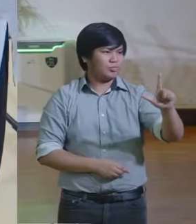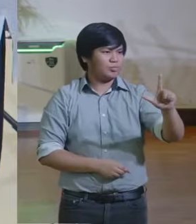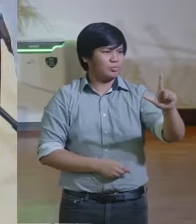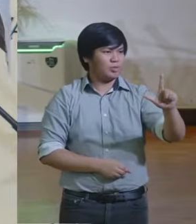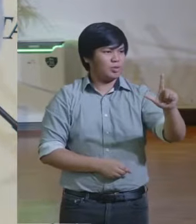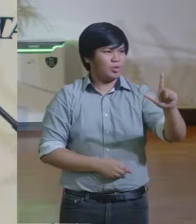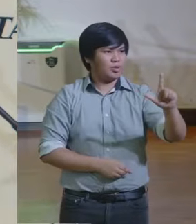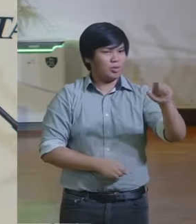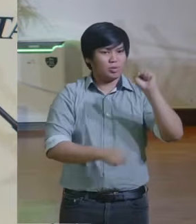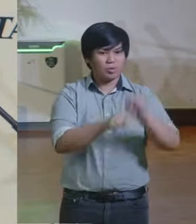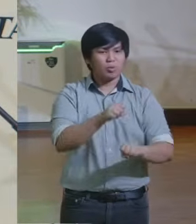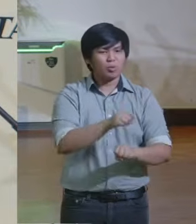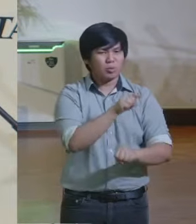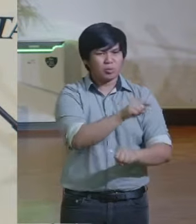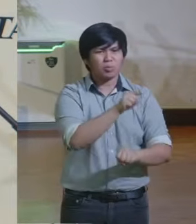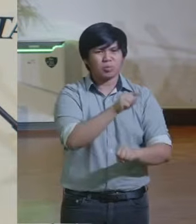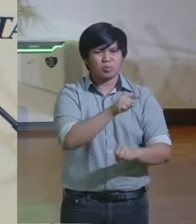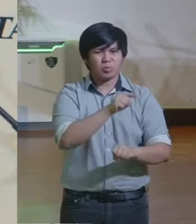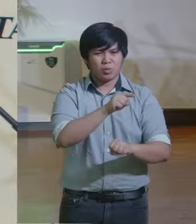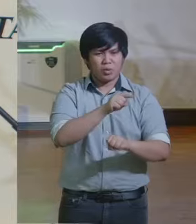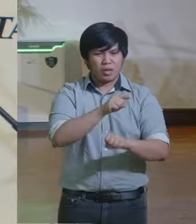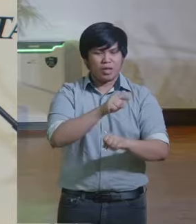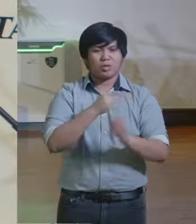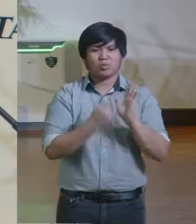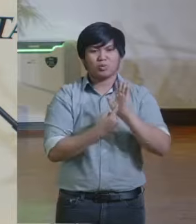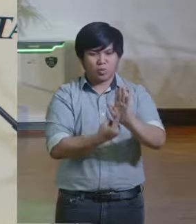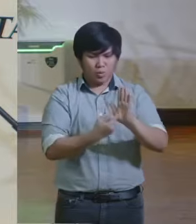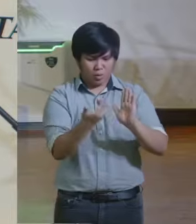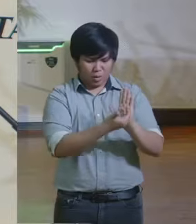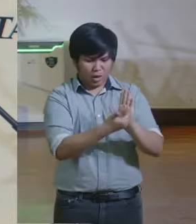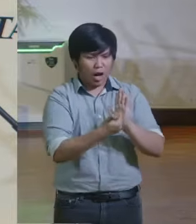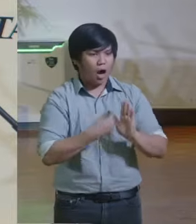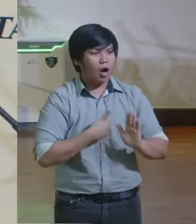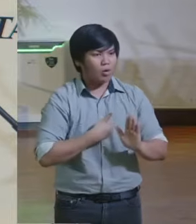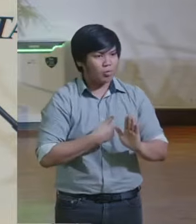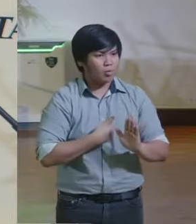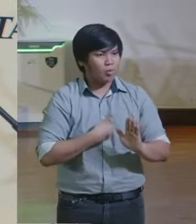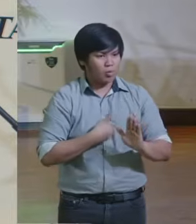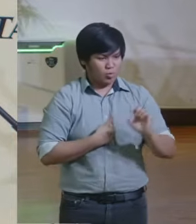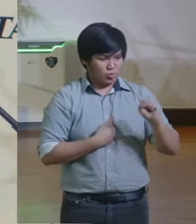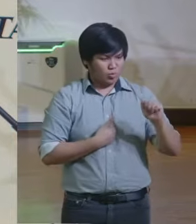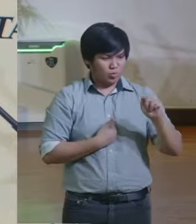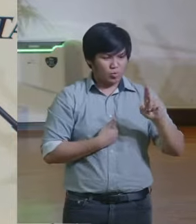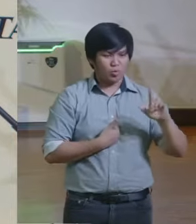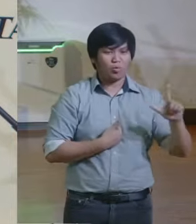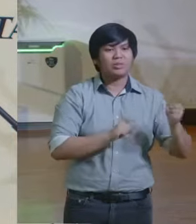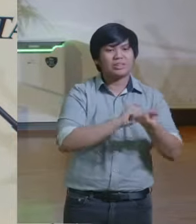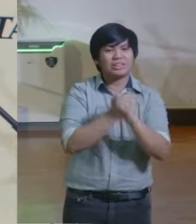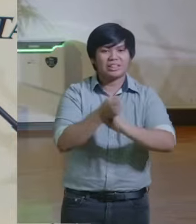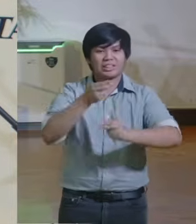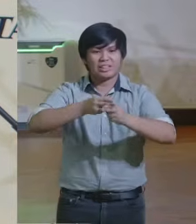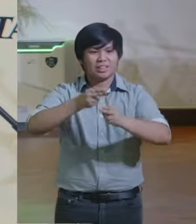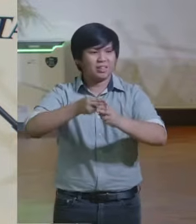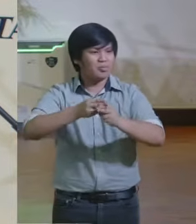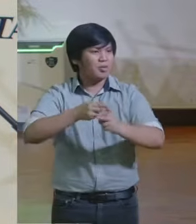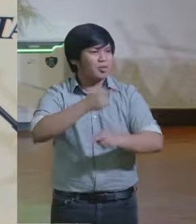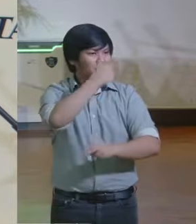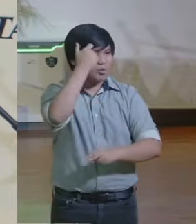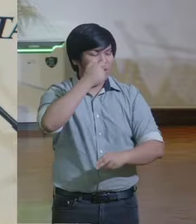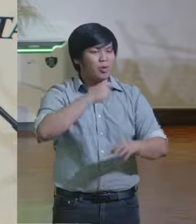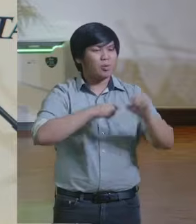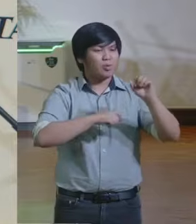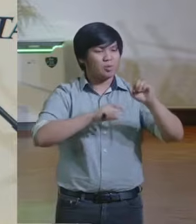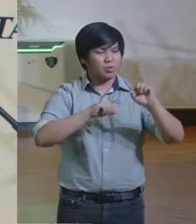Ipinangalan siya sa unang hari ng Israel. Pero kung ako sa kanya, tama na pinalitan niya yung pangalan niya. Kasi hindi maganda ang track record doon si